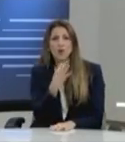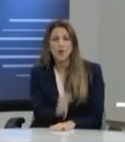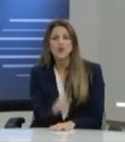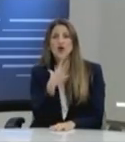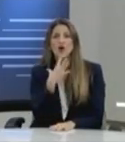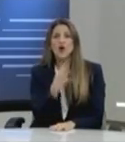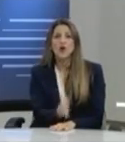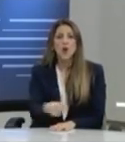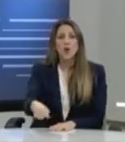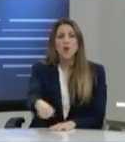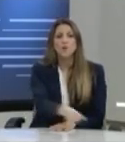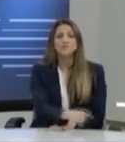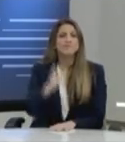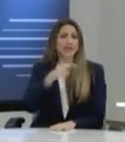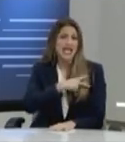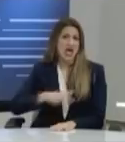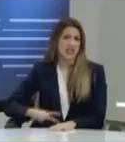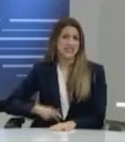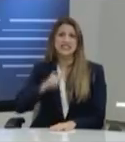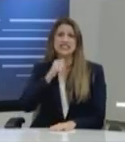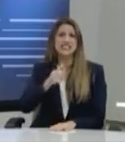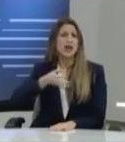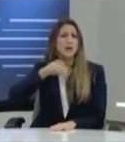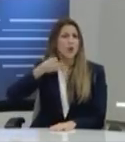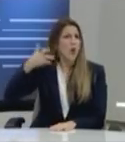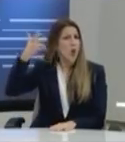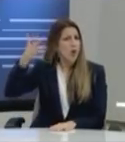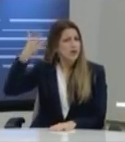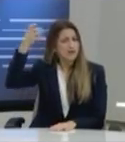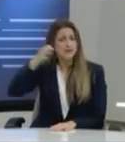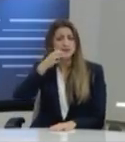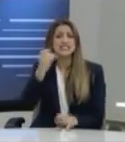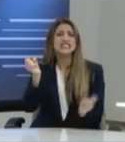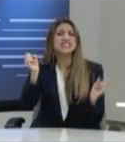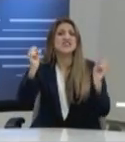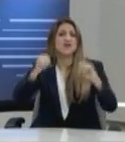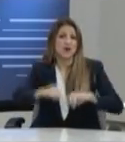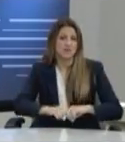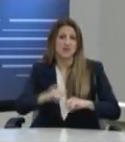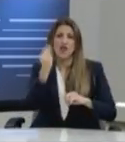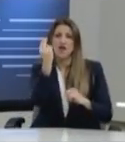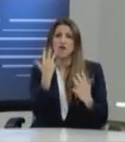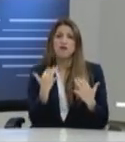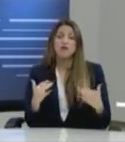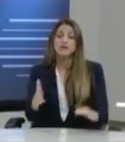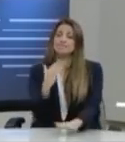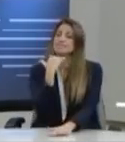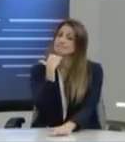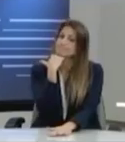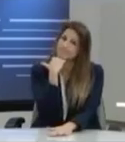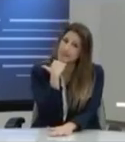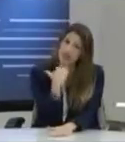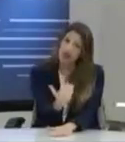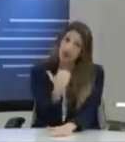η μεγάλη πλειοψηφία των συνταγματολόγων συμφωνεί σε αυτό το οποίο σας είπα πριν, ότι η Βουλή δεν δύναται